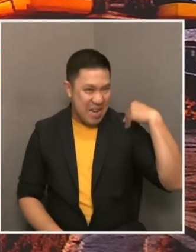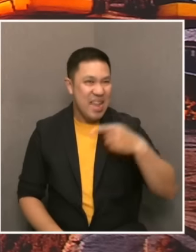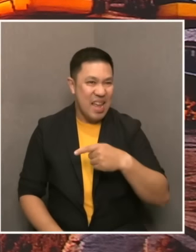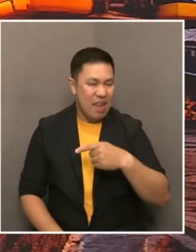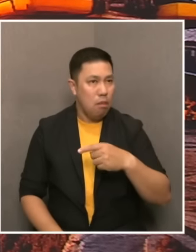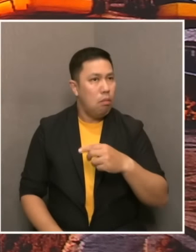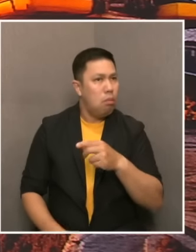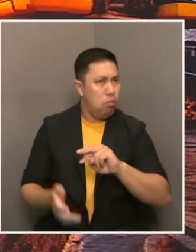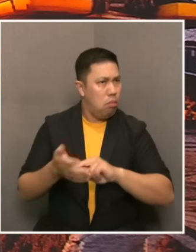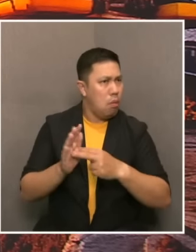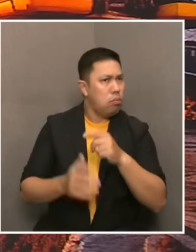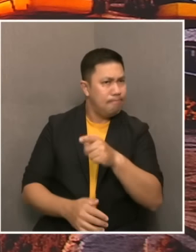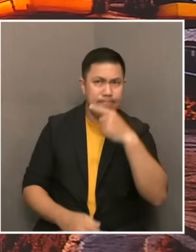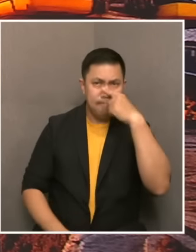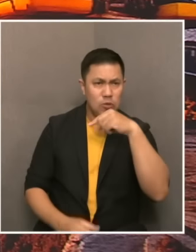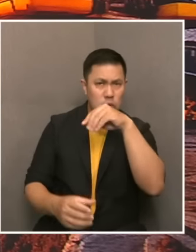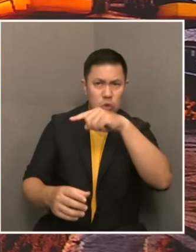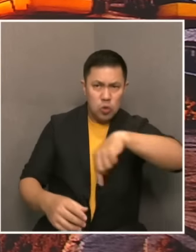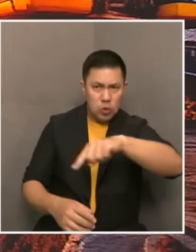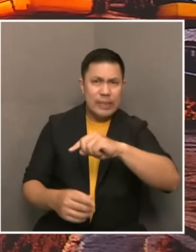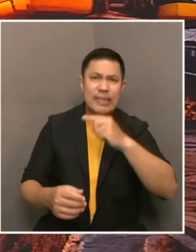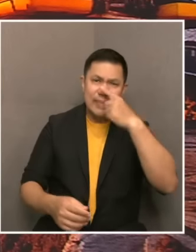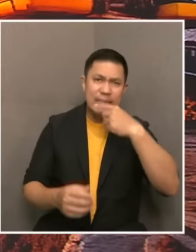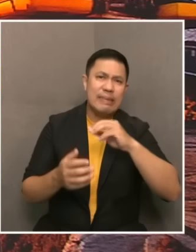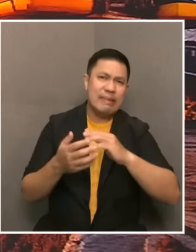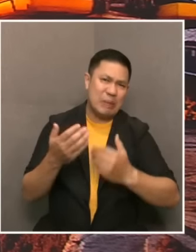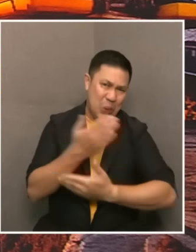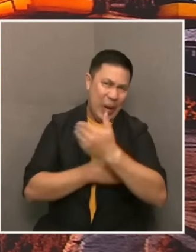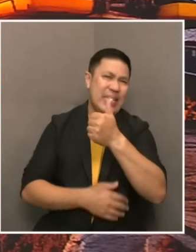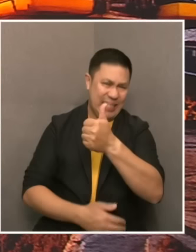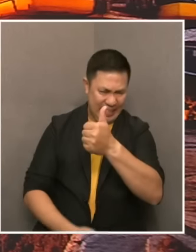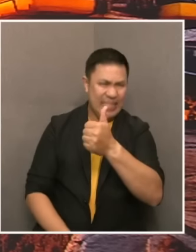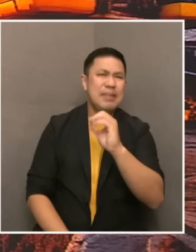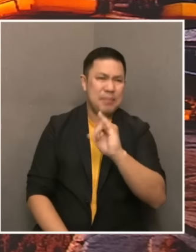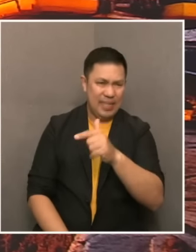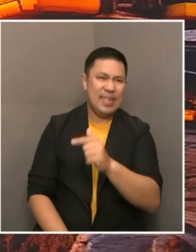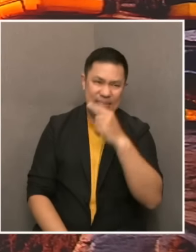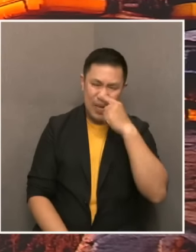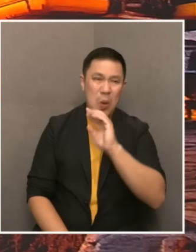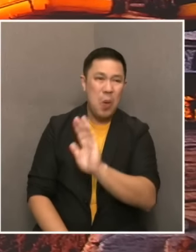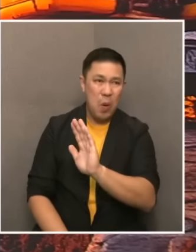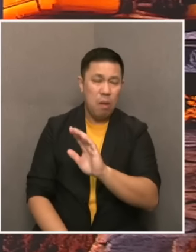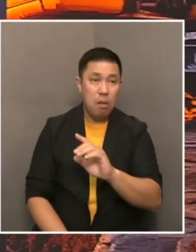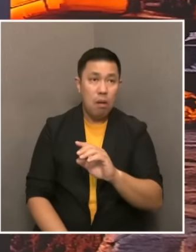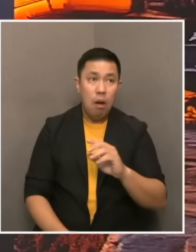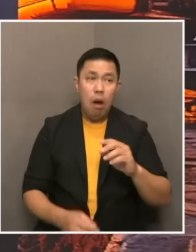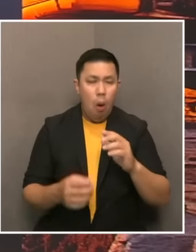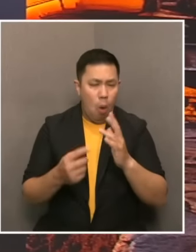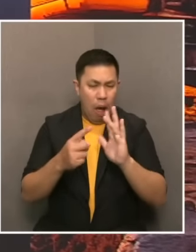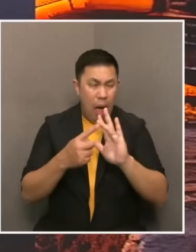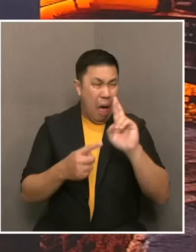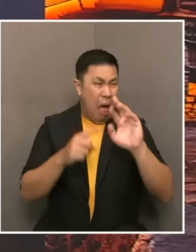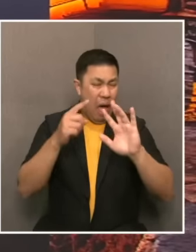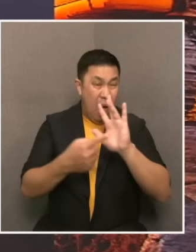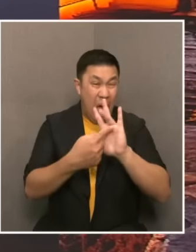ได้ว่ามีแหล่งอยู่ในประเทศไทยของเราด้วยน่าจะเป็นโอกาสสำคัญของประเทศไทยเป็นอย่างมากซึ่งเรื่องของแร่ที่พบอยู่ณขณะนี้เรา